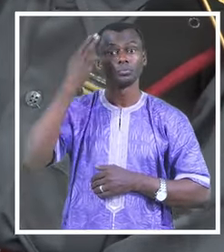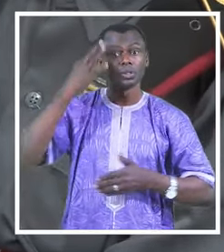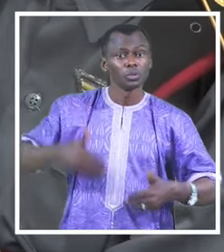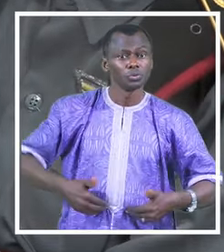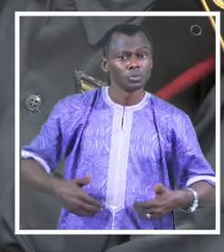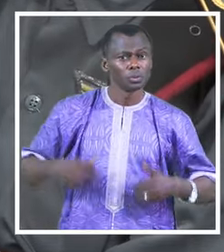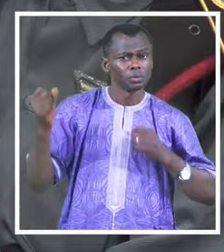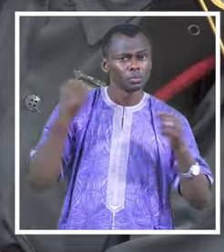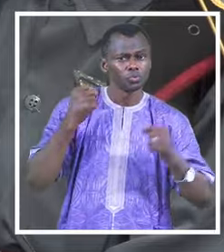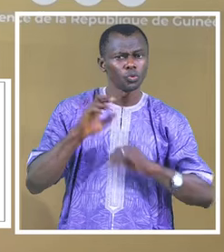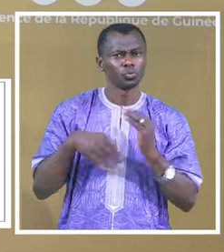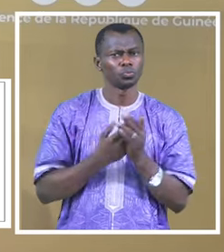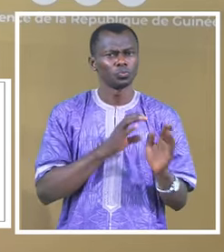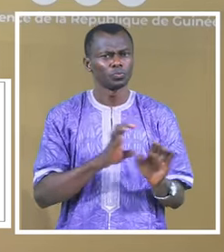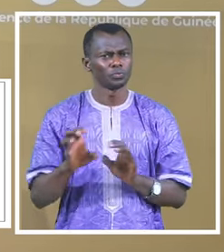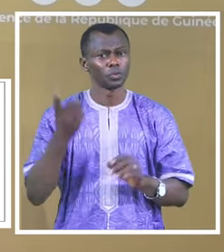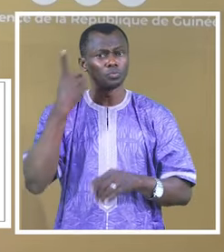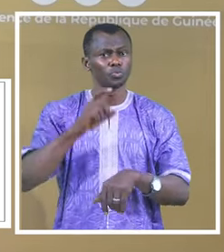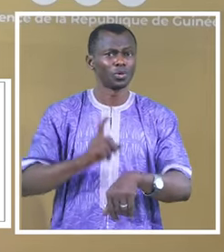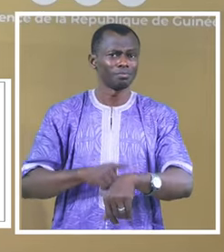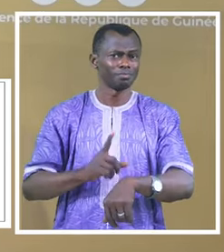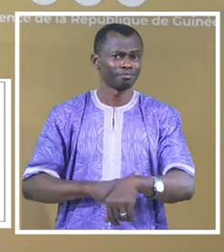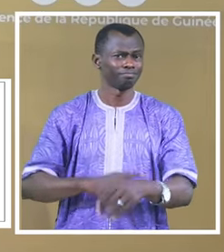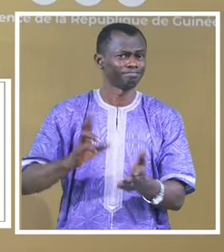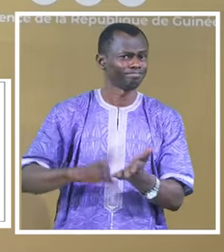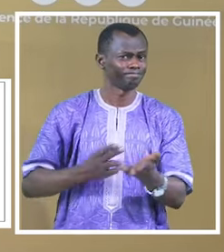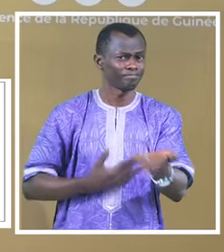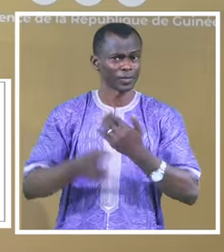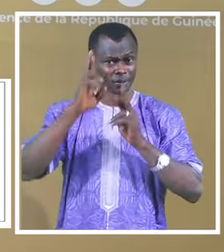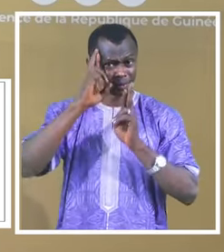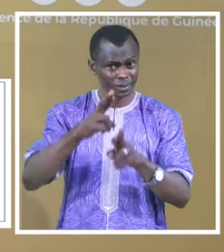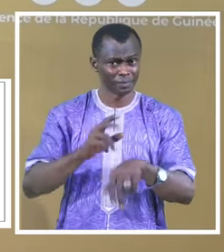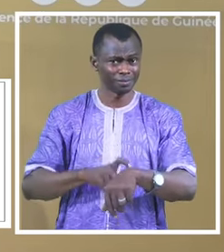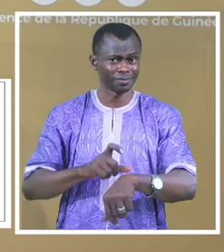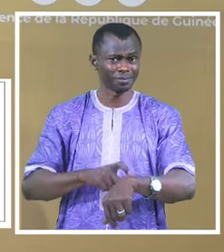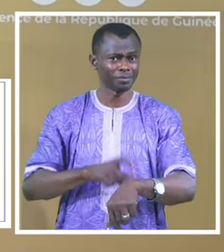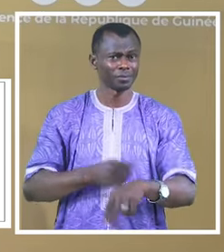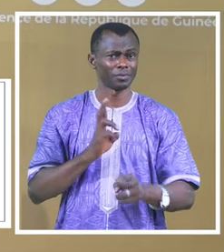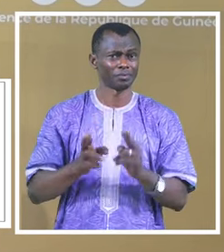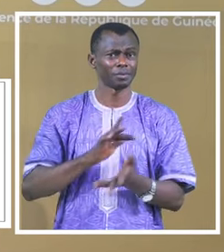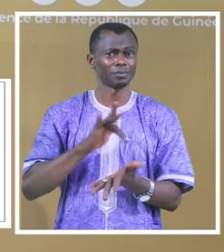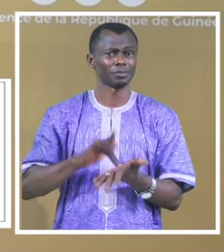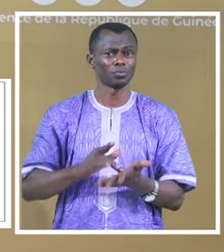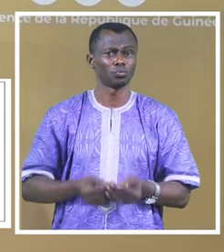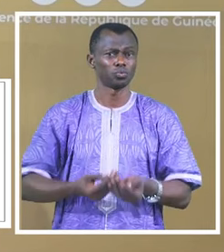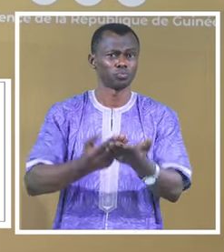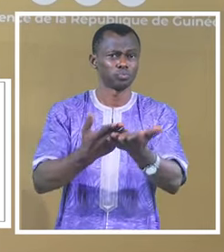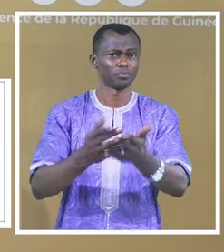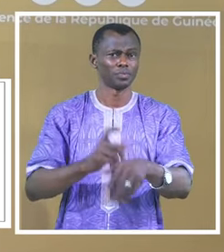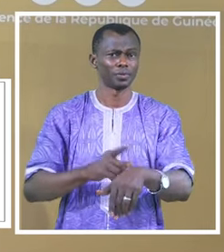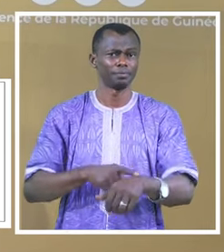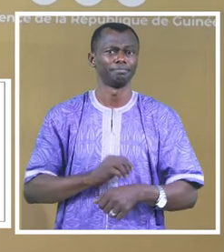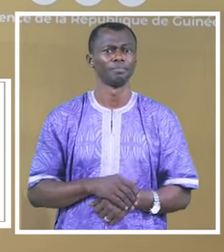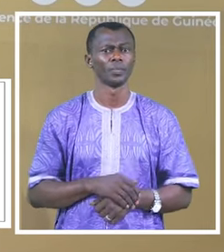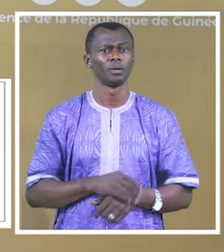faire avancer ces projets? Sur le quatrième et dernier point de son message relatif à la mise en place